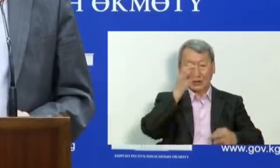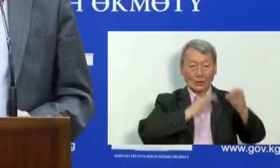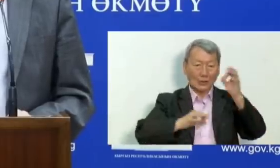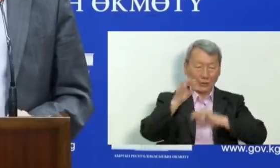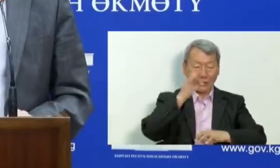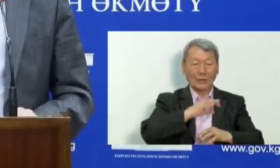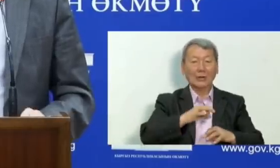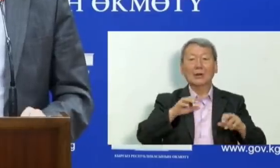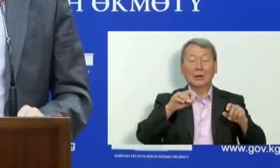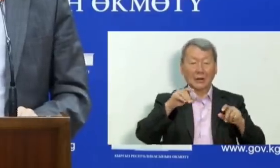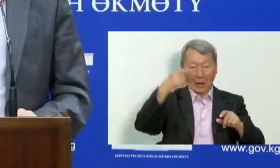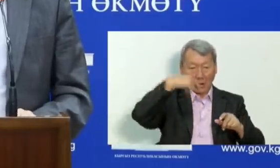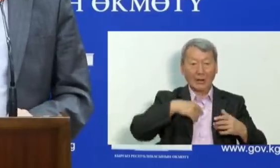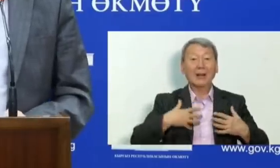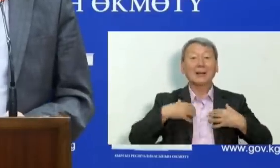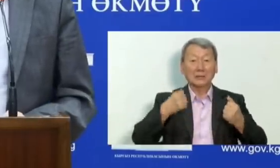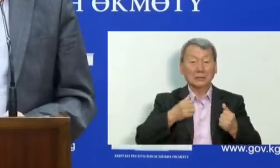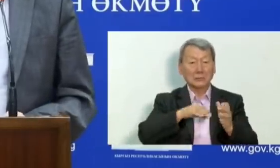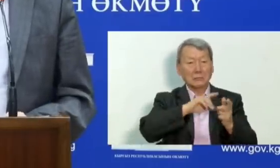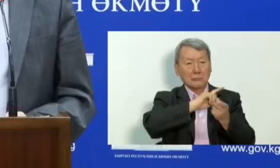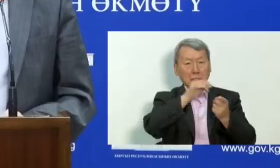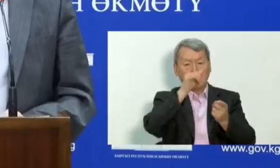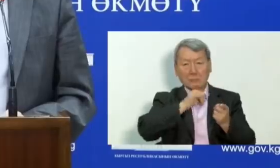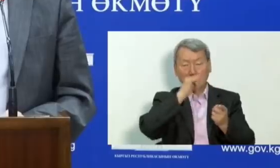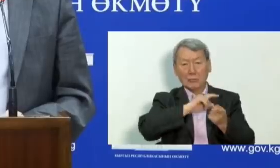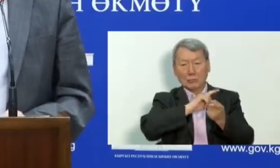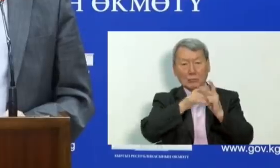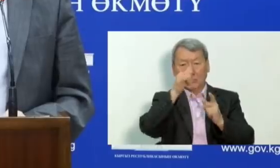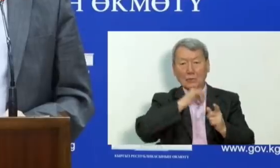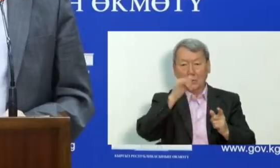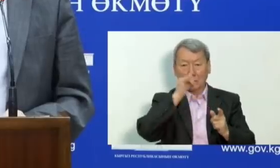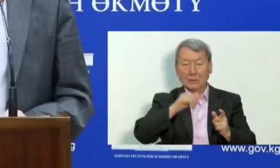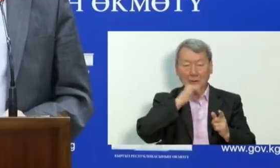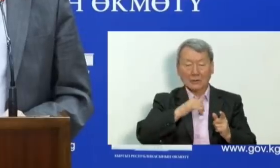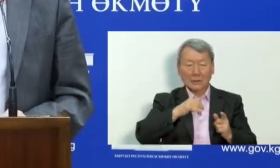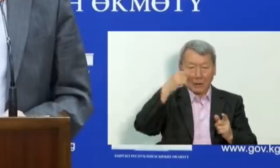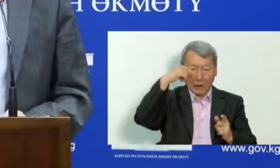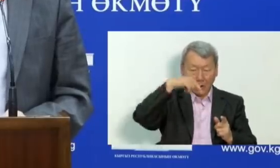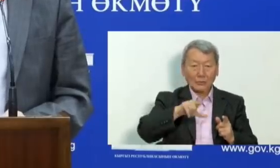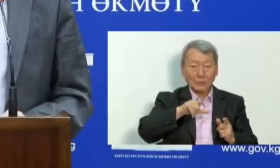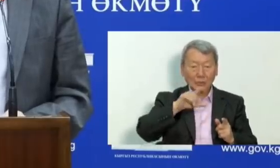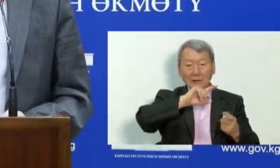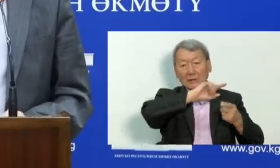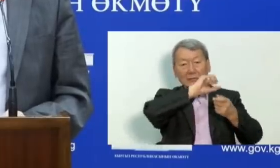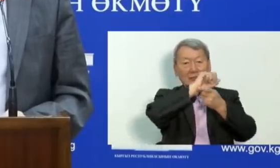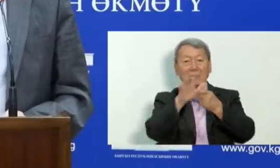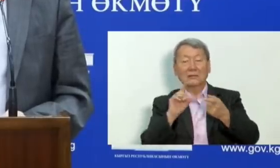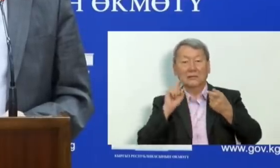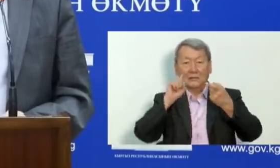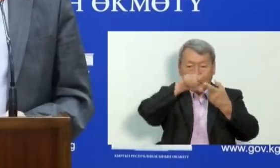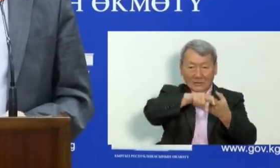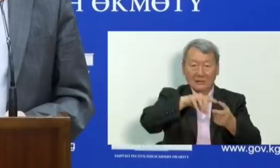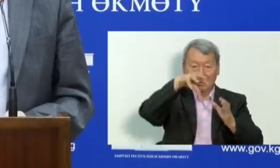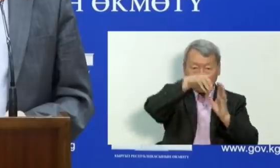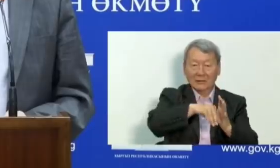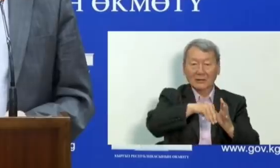дарыланганга карабай ошо акыбалы деген жакшырбай тургандан кийин ошо инфекциялык бөлүмгө которулуп, түптөн